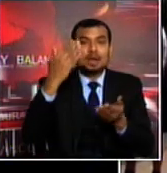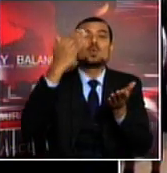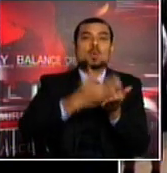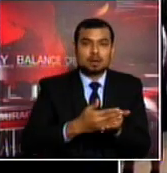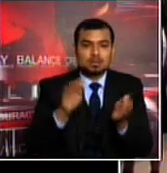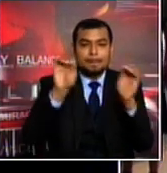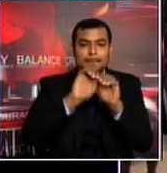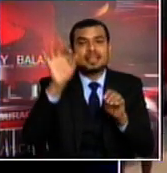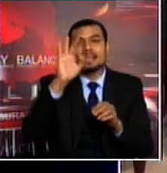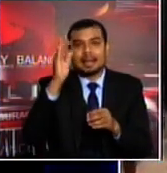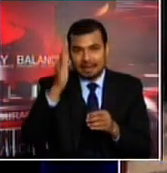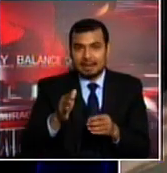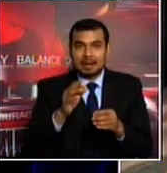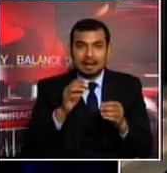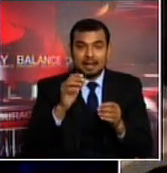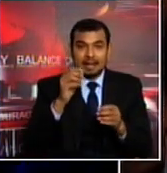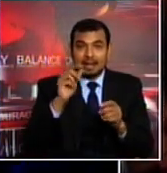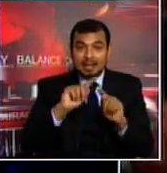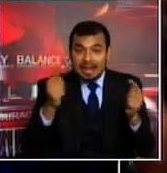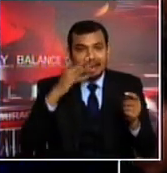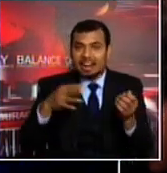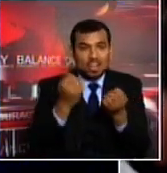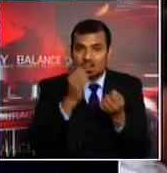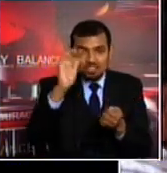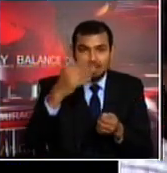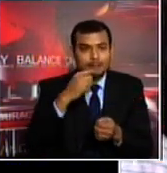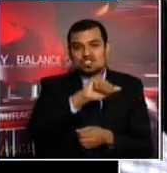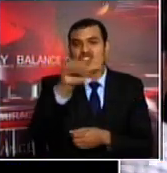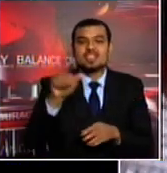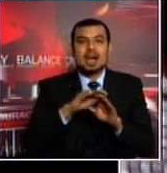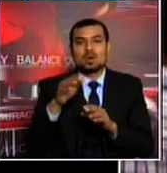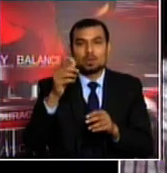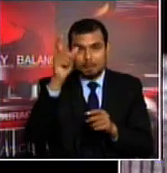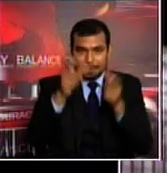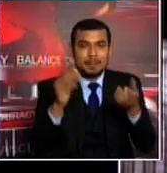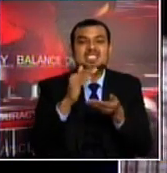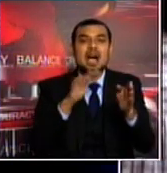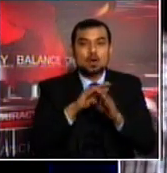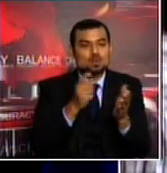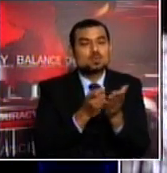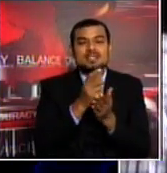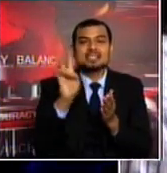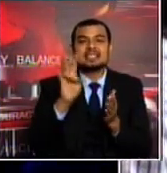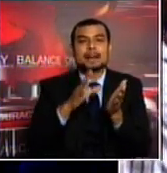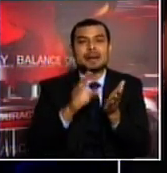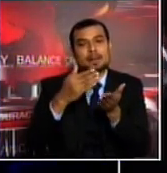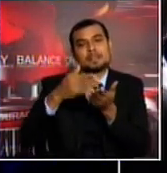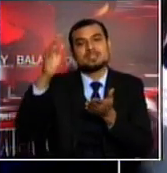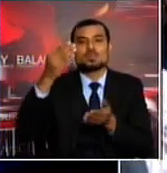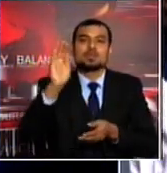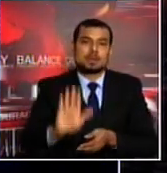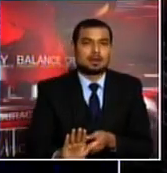सम्बन्धित निकायले पहल कदमी नलिने हो भने आम सर्वसाधारणका बालबालिका गुणस्तरीय शिक्षाबाट वञ्चित